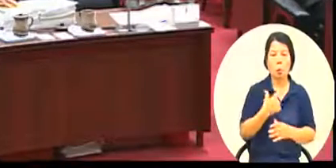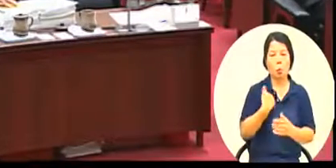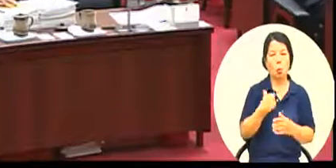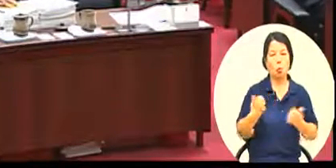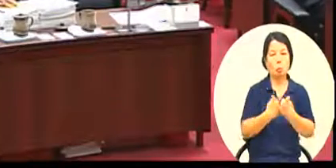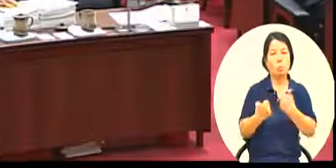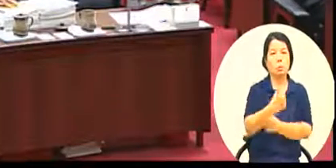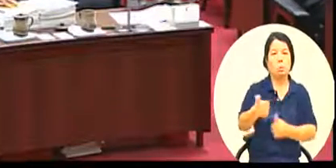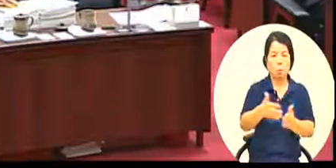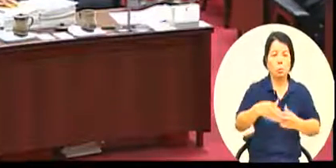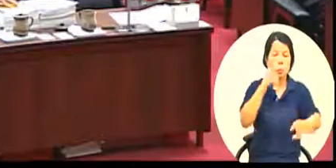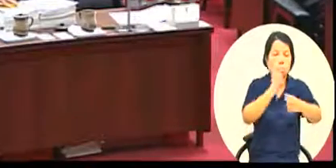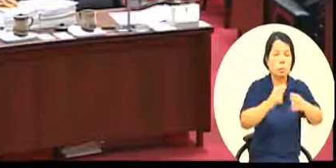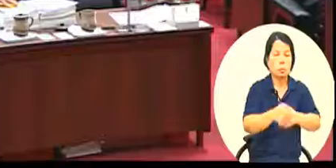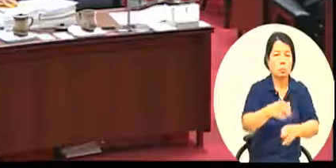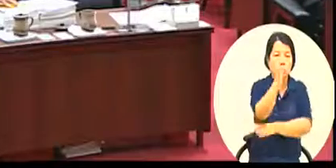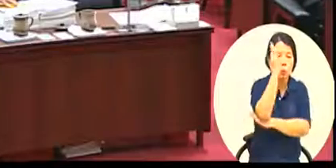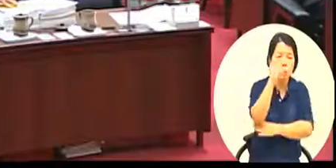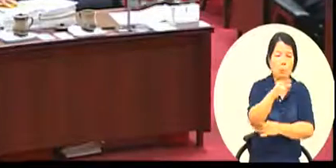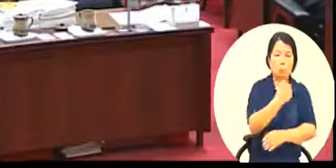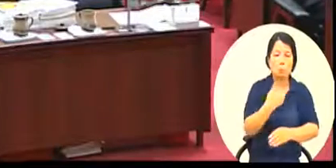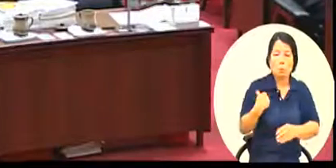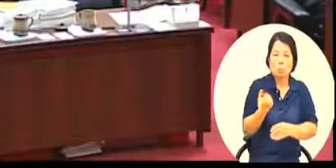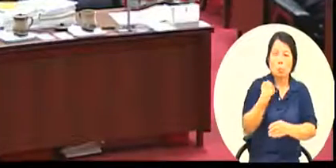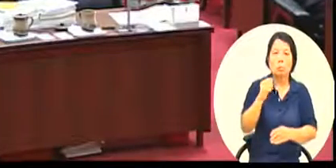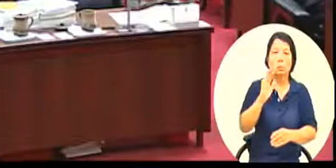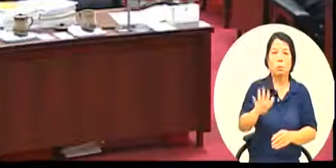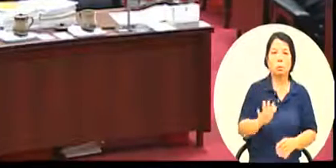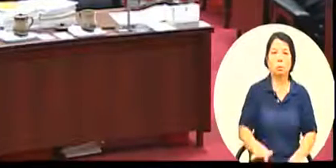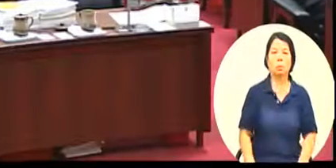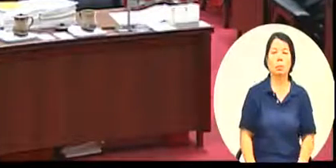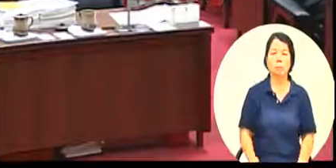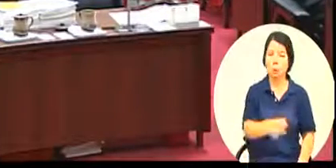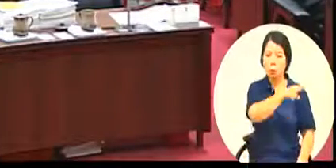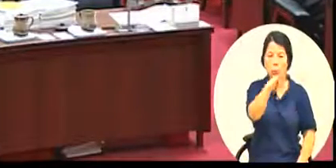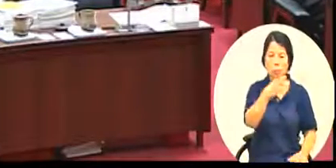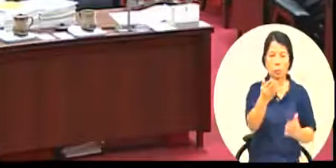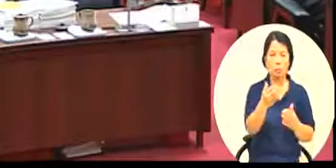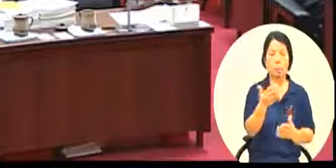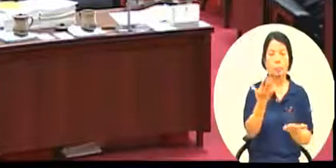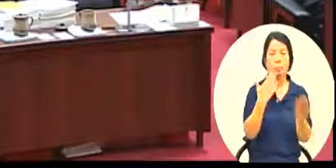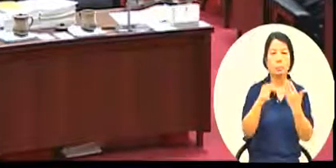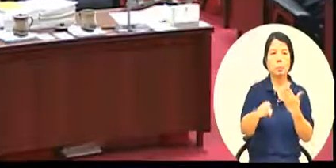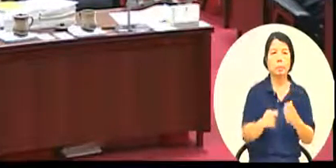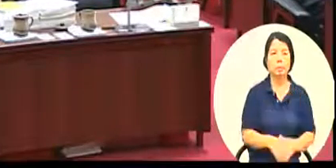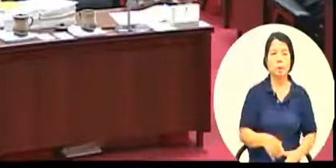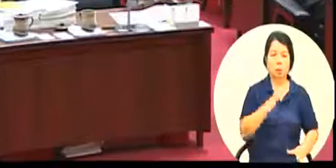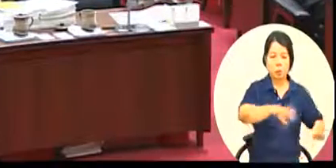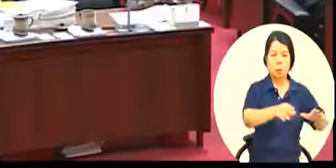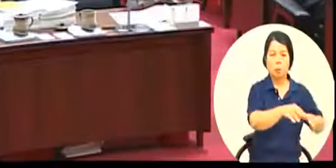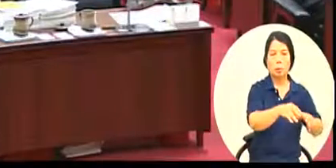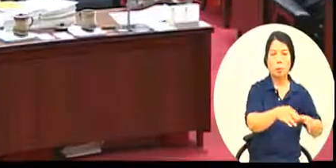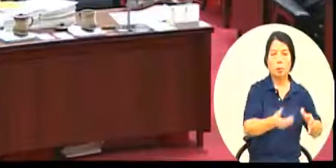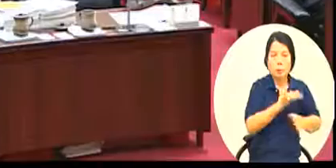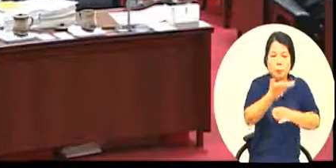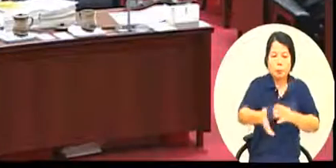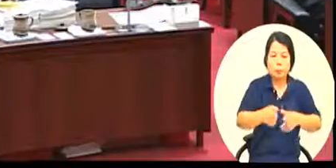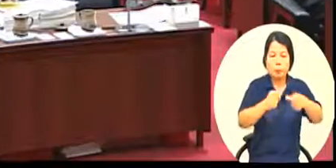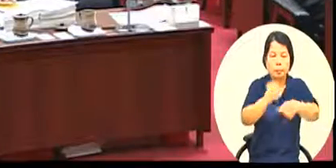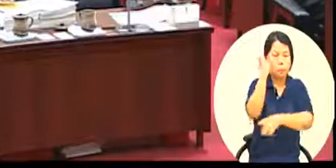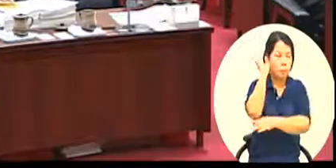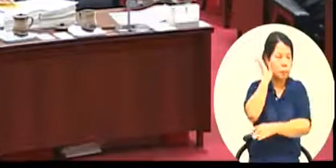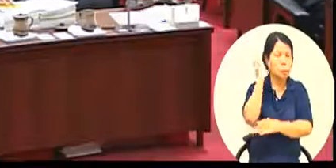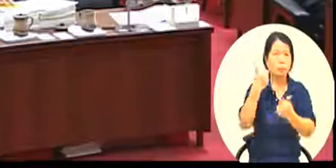我能够相信政府有这种能力的作为。今天大家可以看到，今天到地方上来开公听会，它